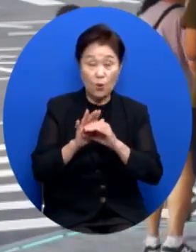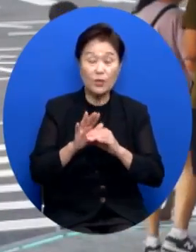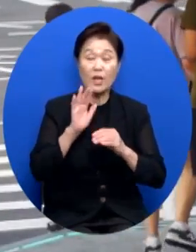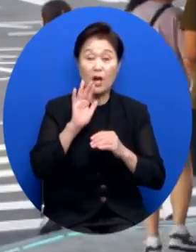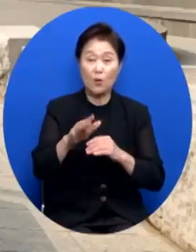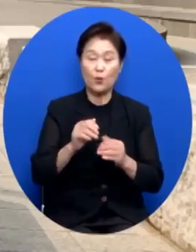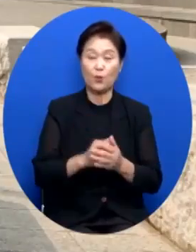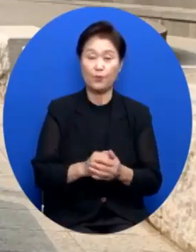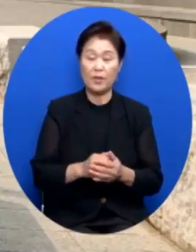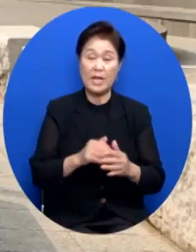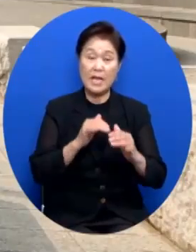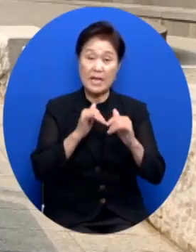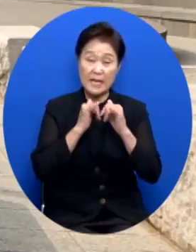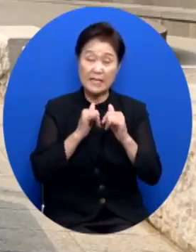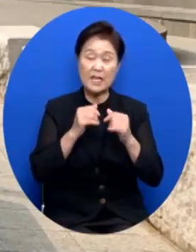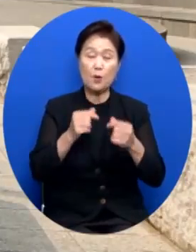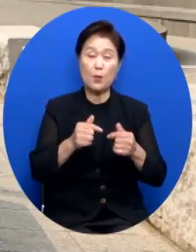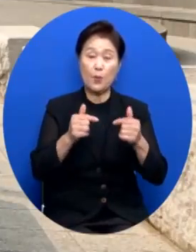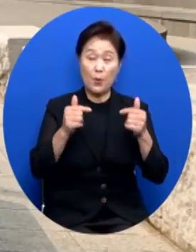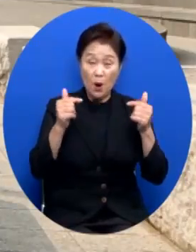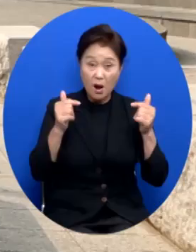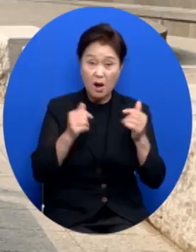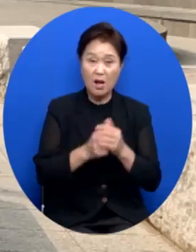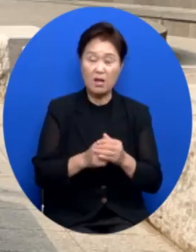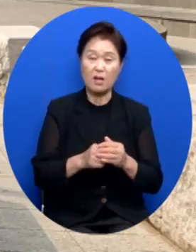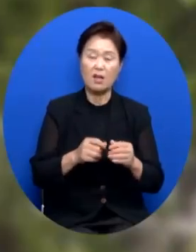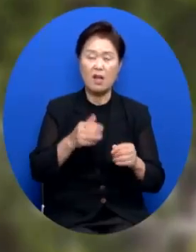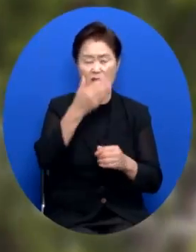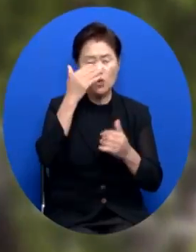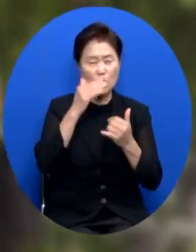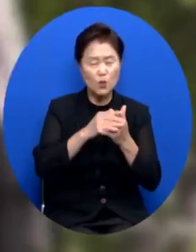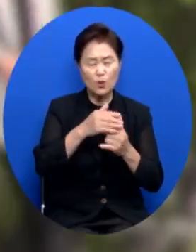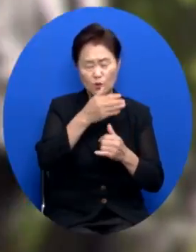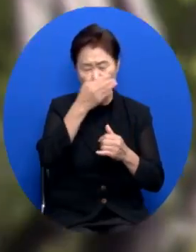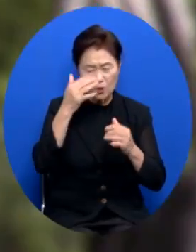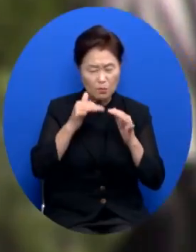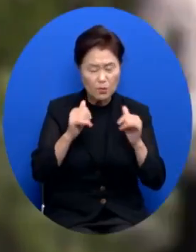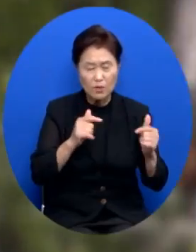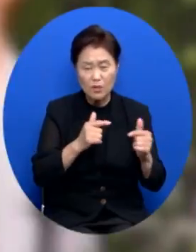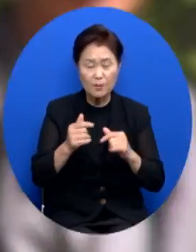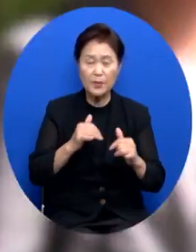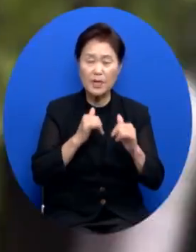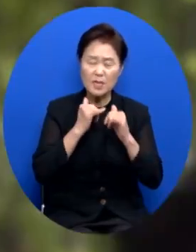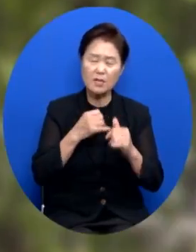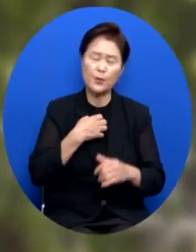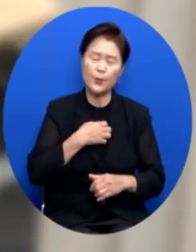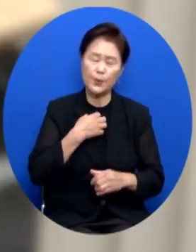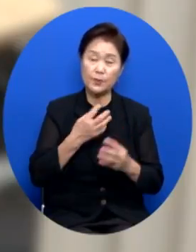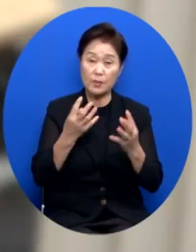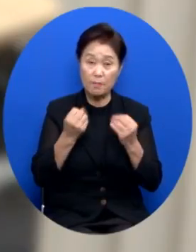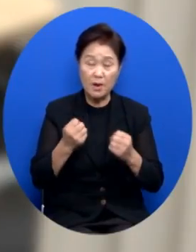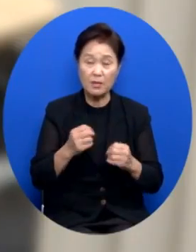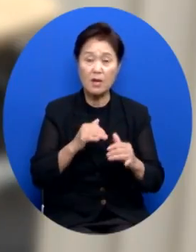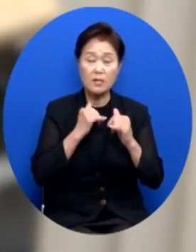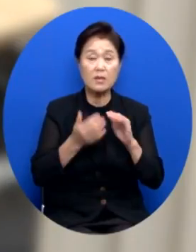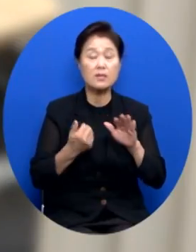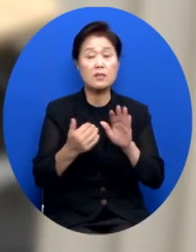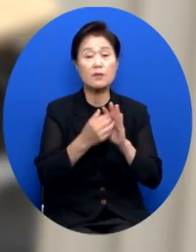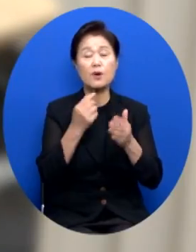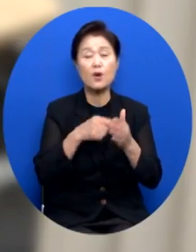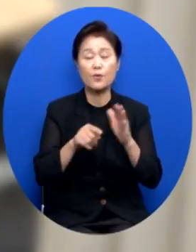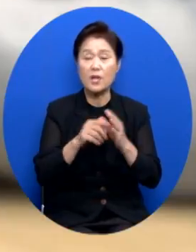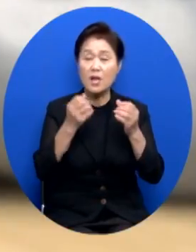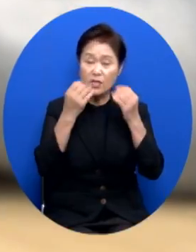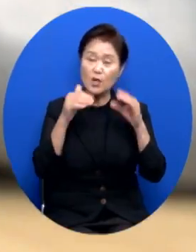이후 나타난 자살률 증가 추세, 특히 청소년과 젊은 층 자살률에 대한 우려가 커지면서 자살 예방을 위한